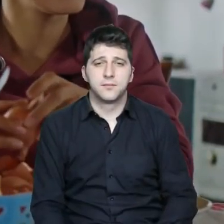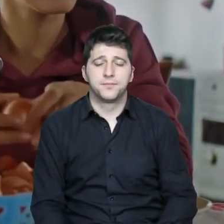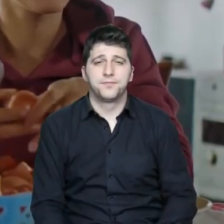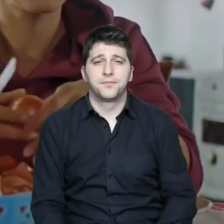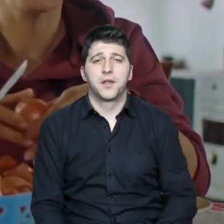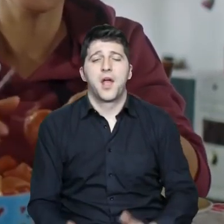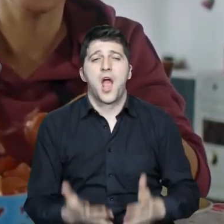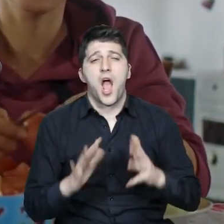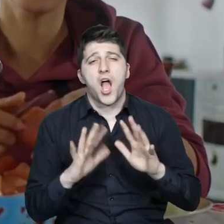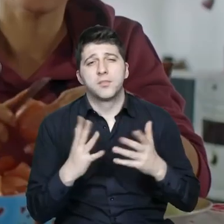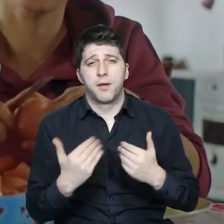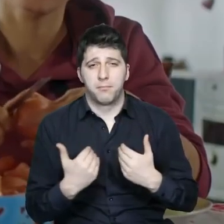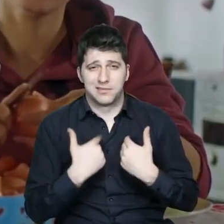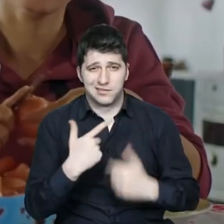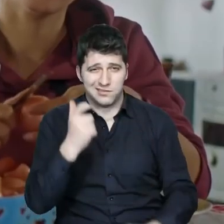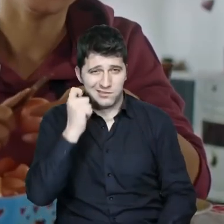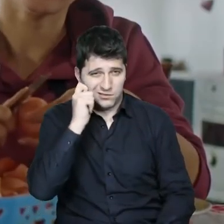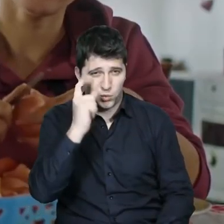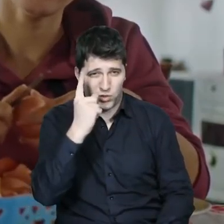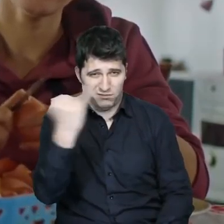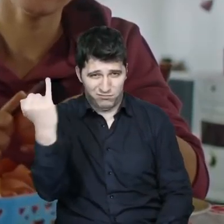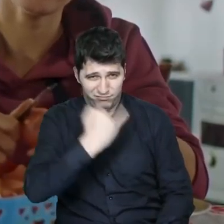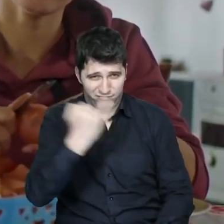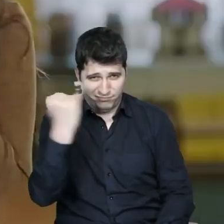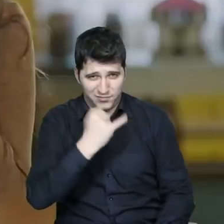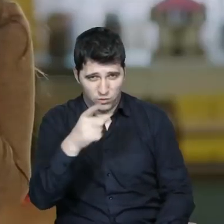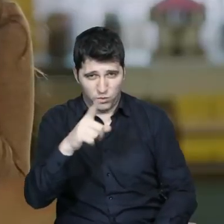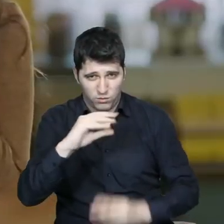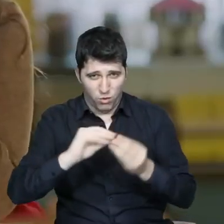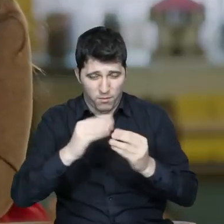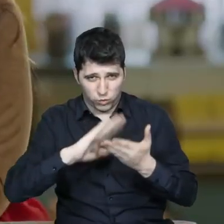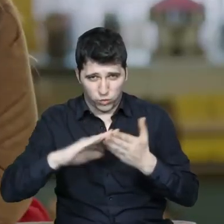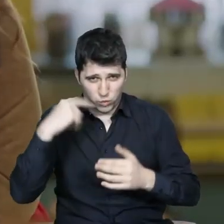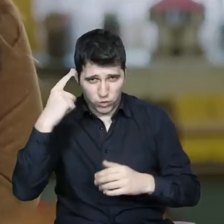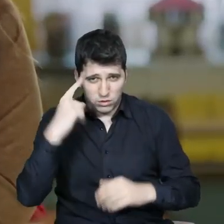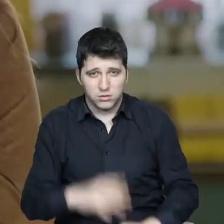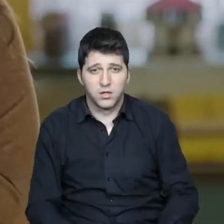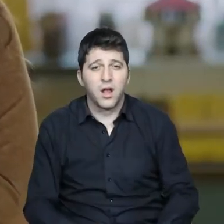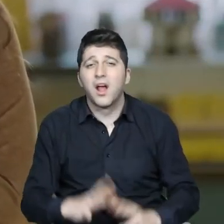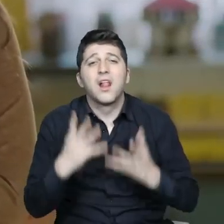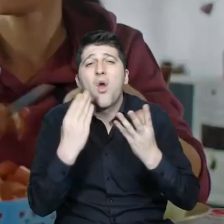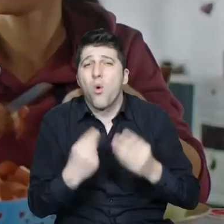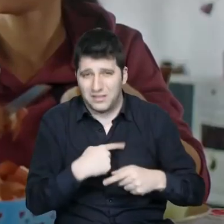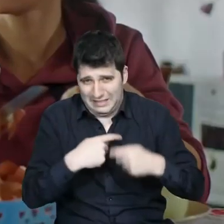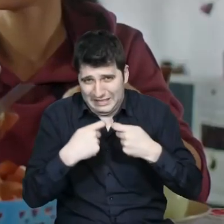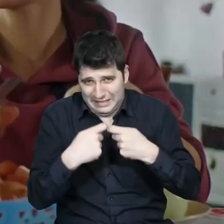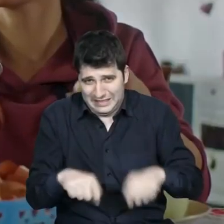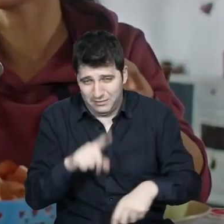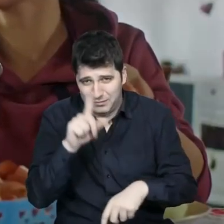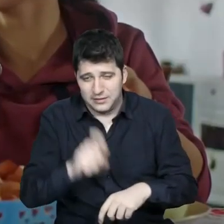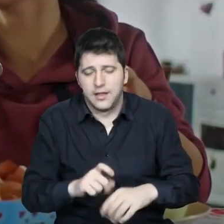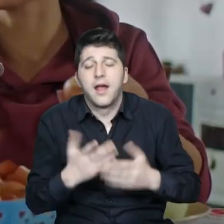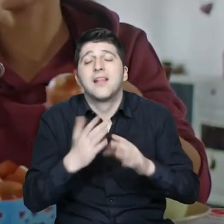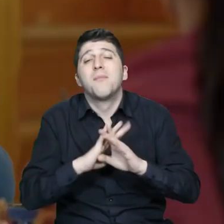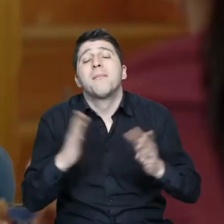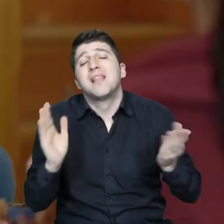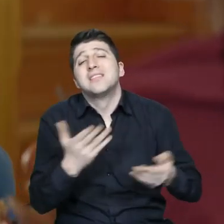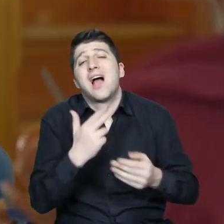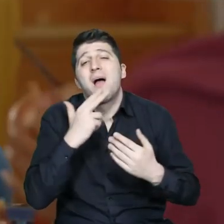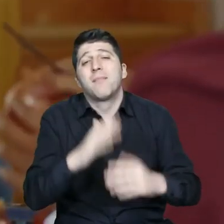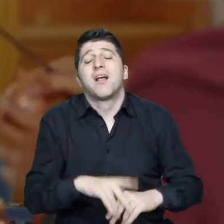Acaba bizi azarlayarak mı o kara bulutları dağıtmayı planlıyorsun abla? İncilerin mi döküldü Gökçe? Ya tamam neyse